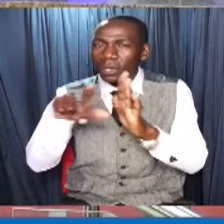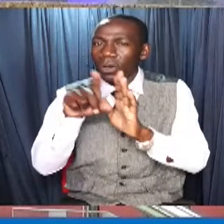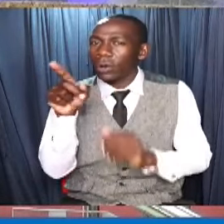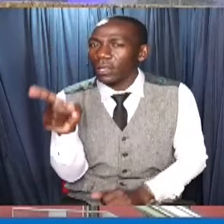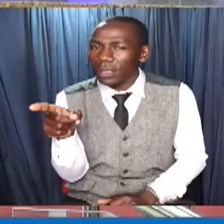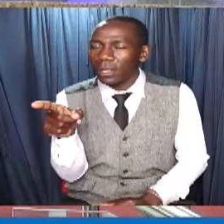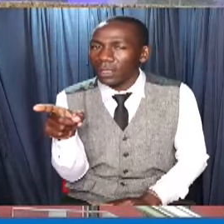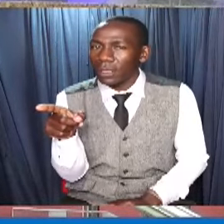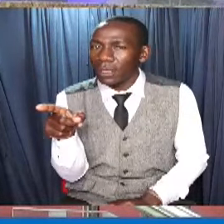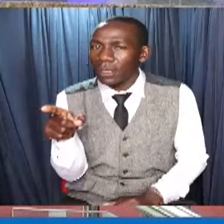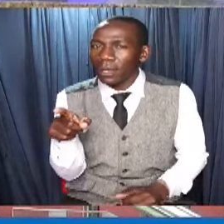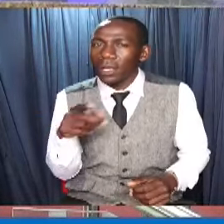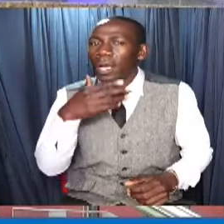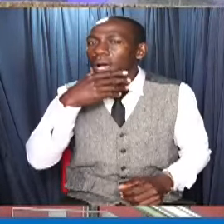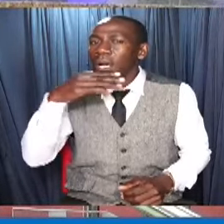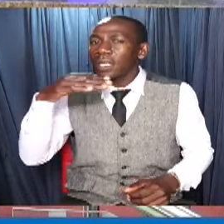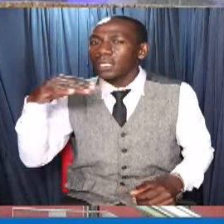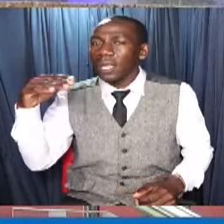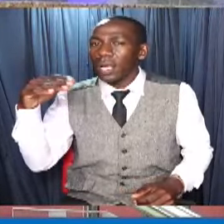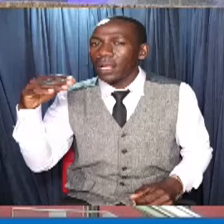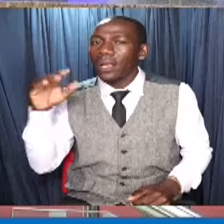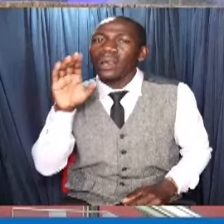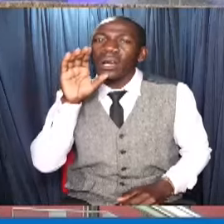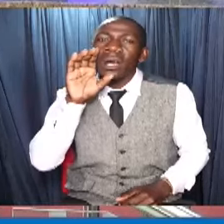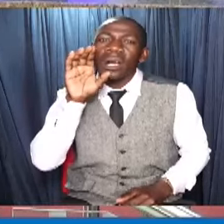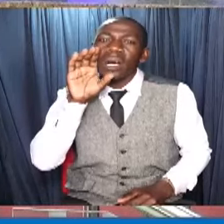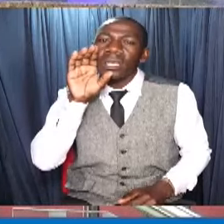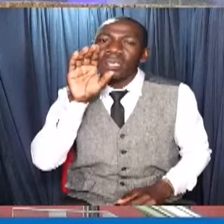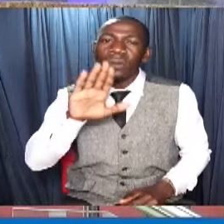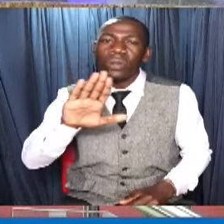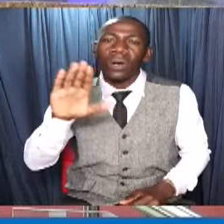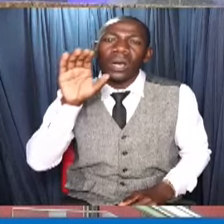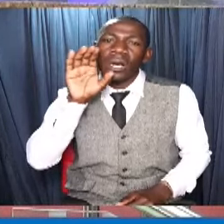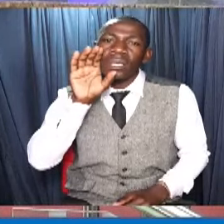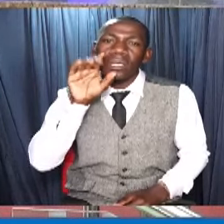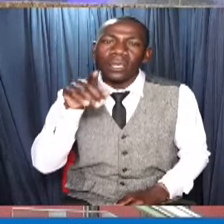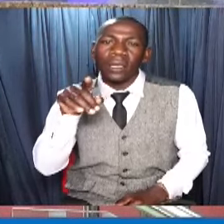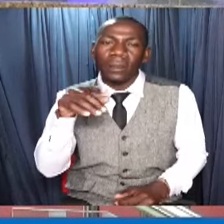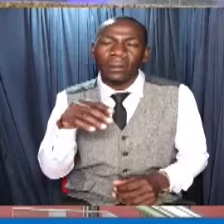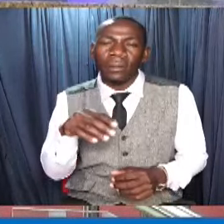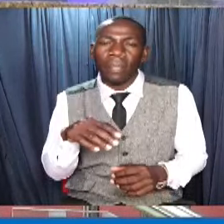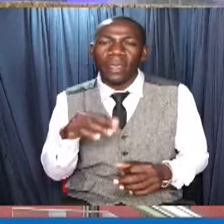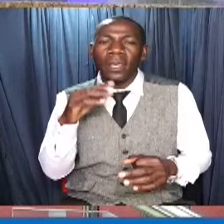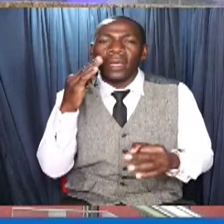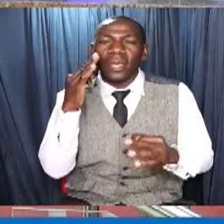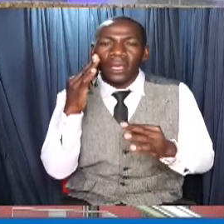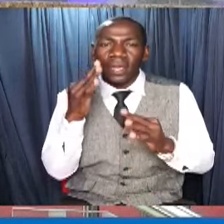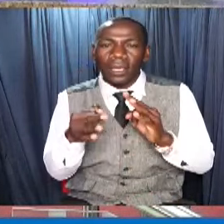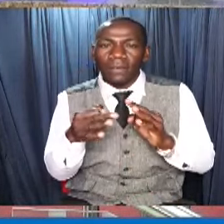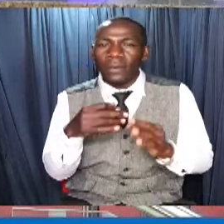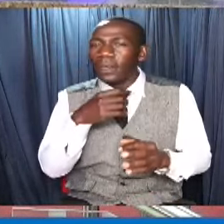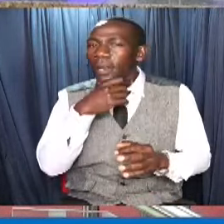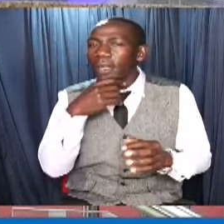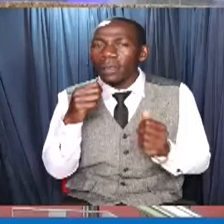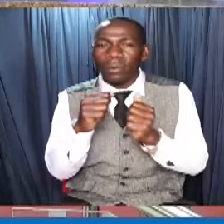your in-law na mwana wa mume mkubwa or the other family member au kama ulidanganyika